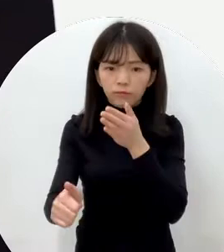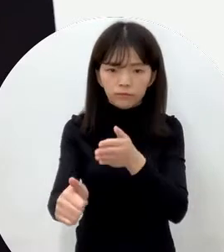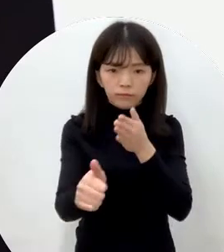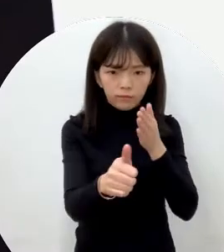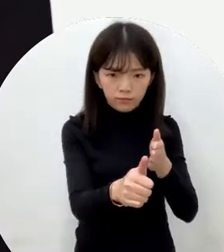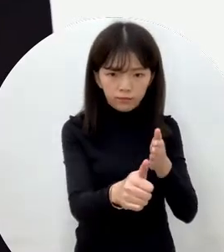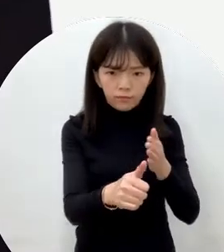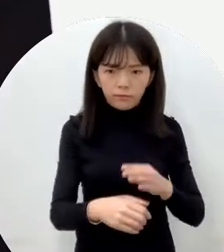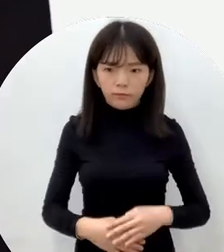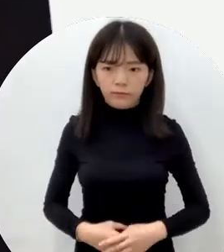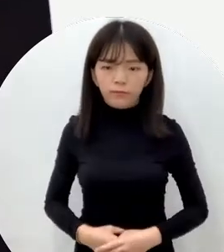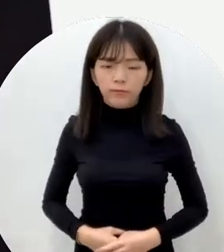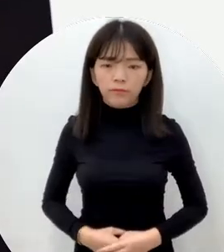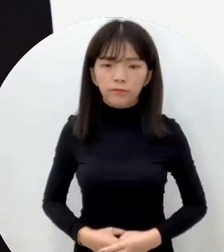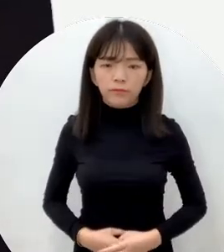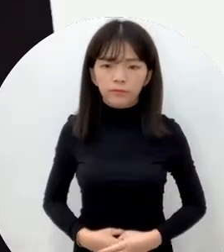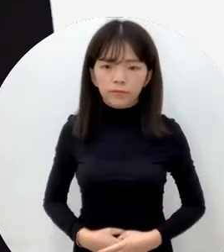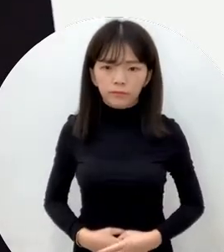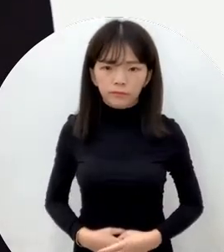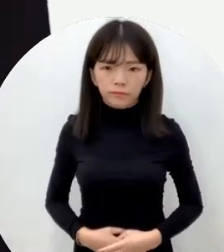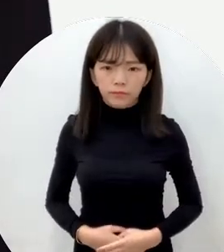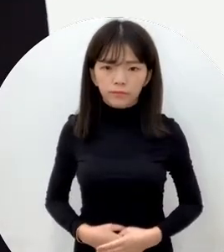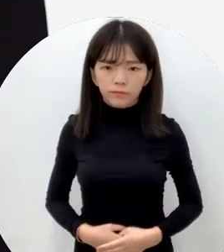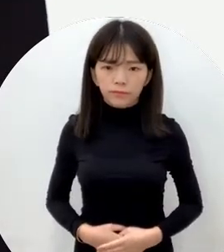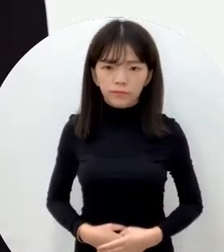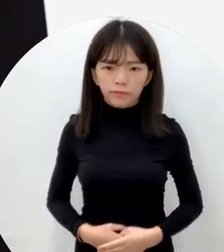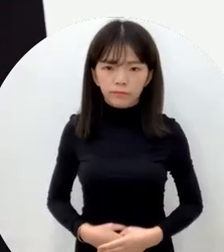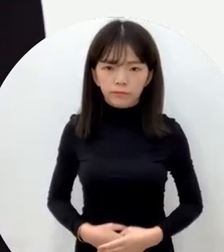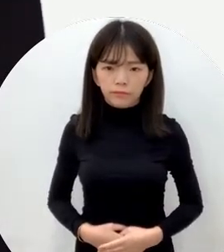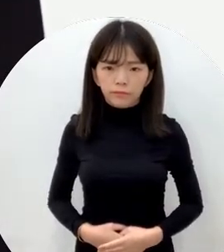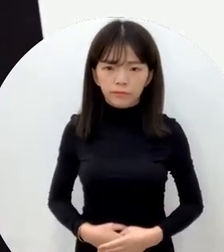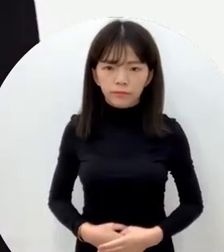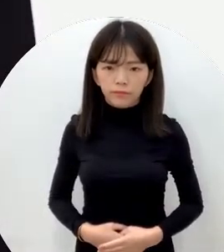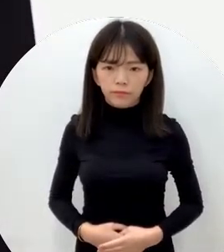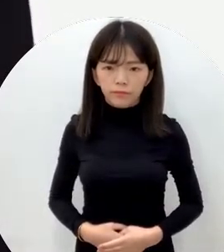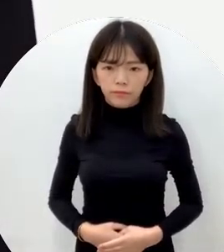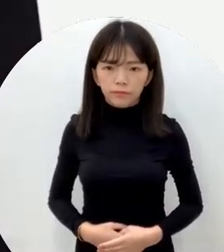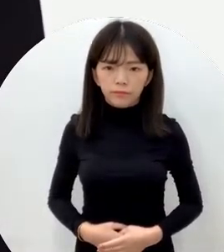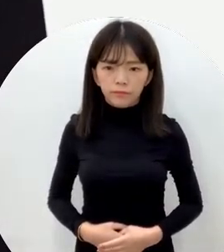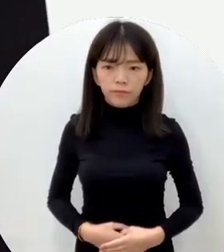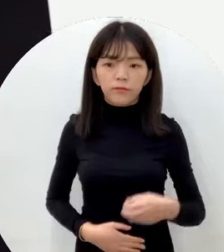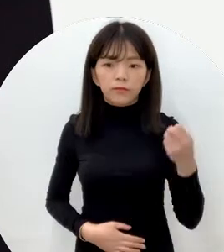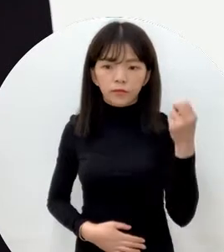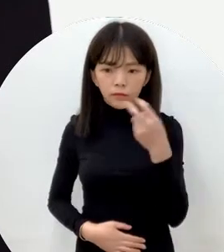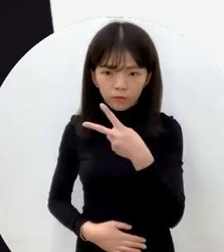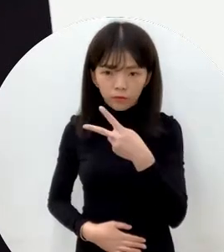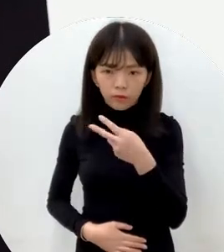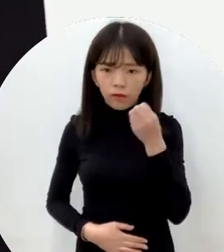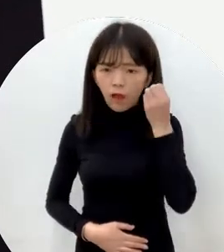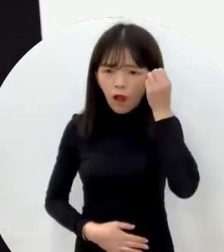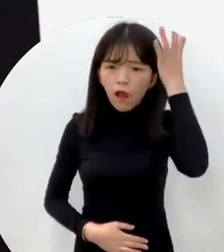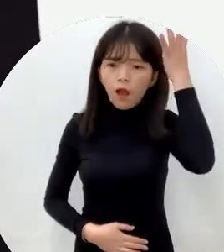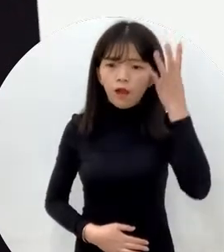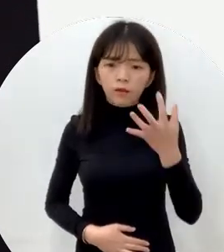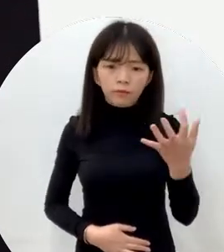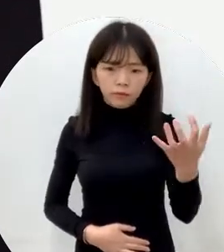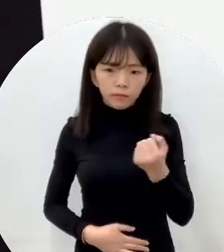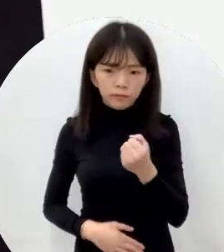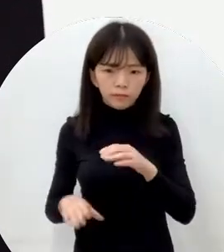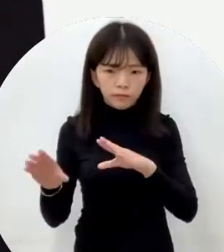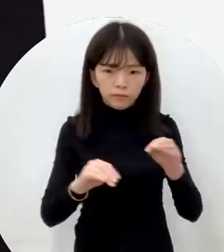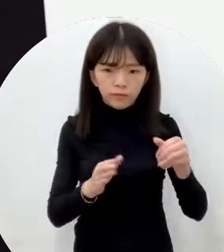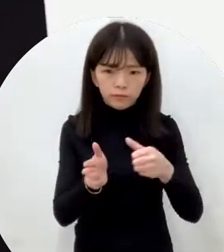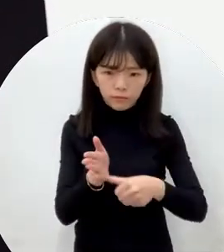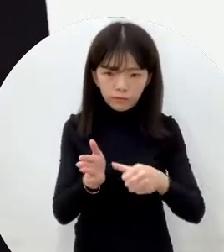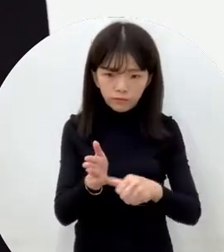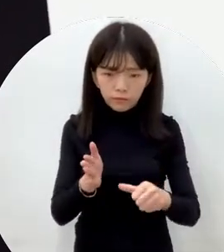각종 웨어러블 기기는 시험장 반입이 금지된다는 사실 꼭 기억하세요. 그리고 혹시 깜빡